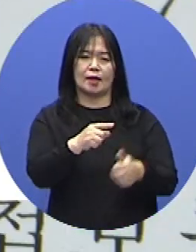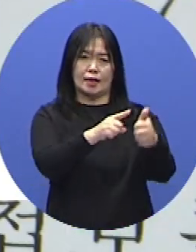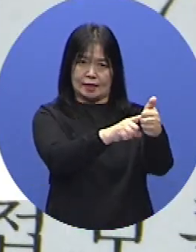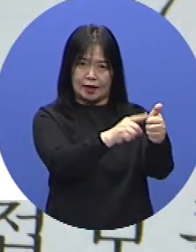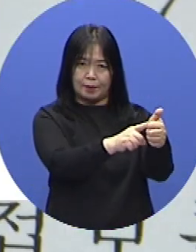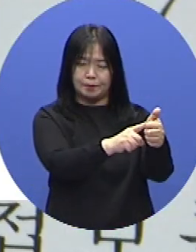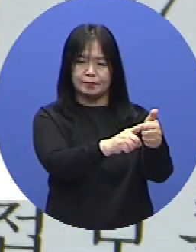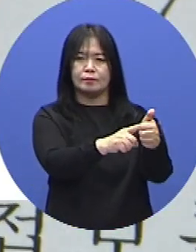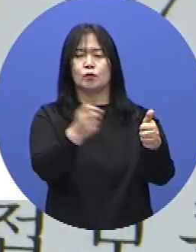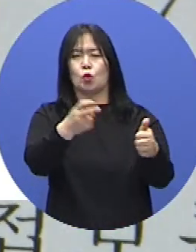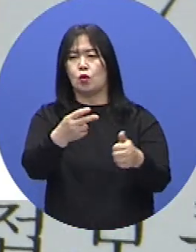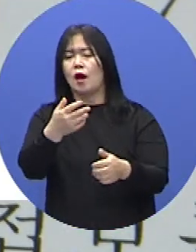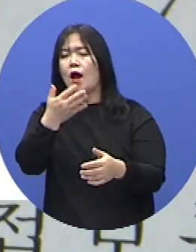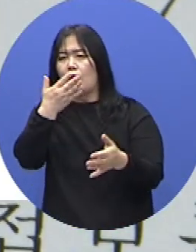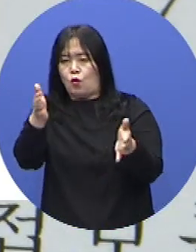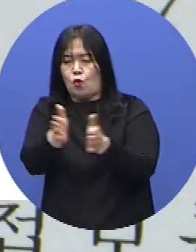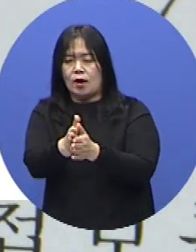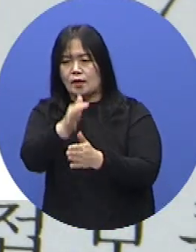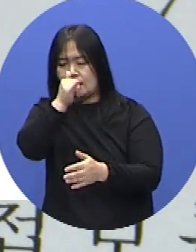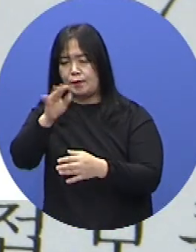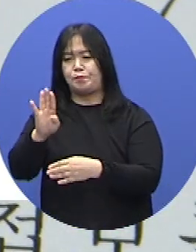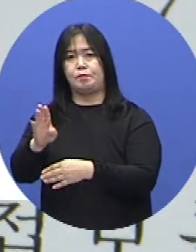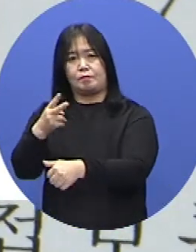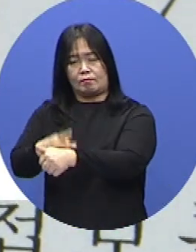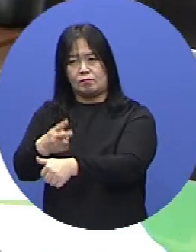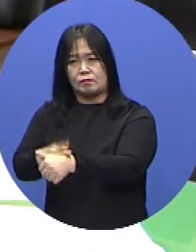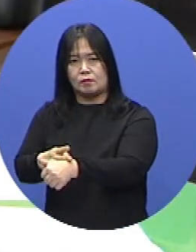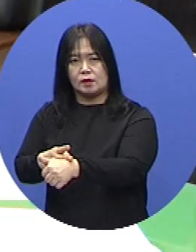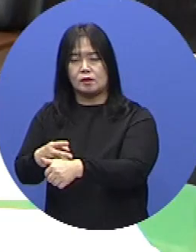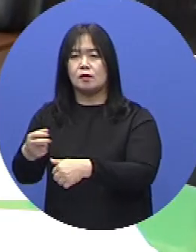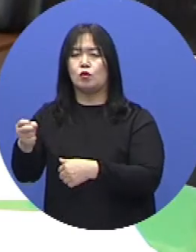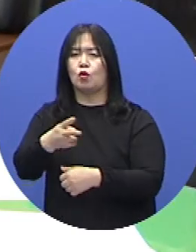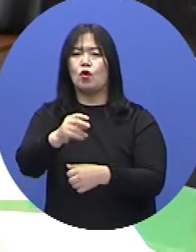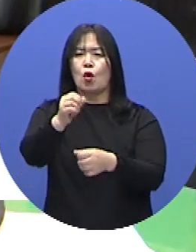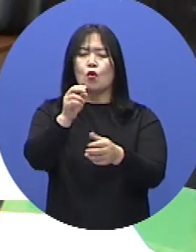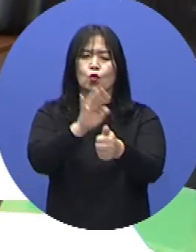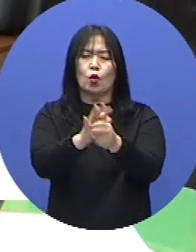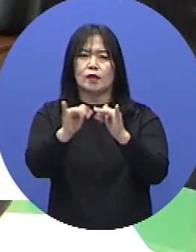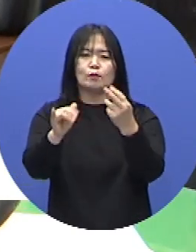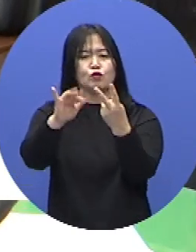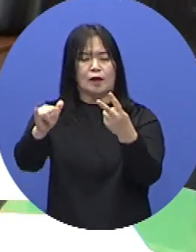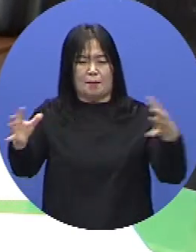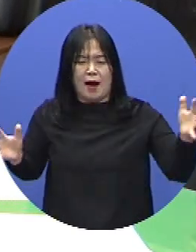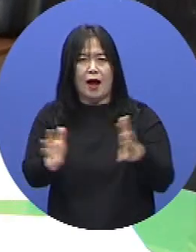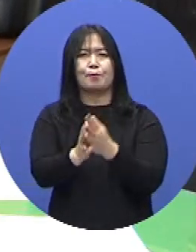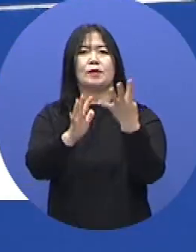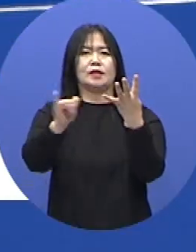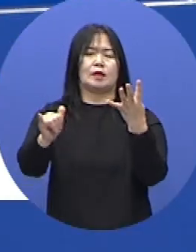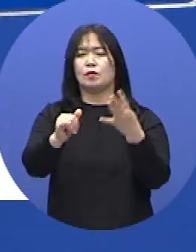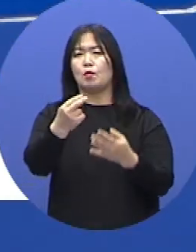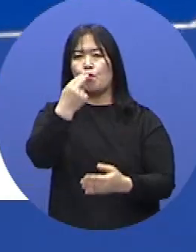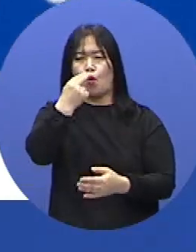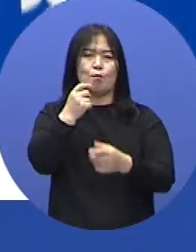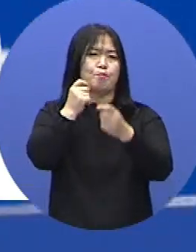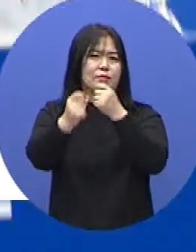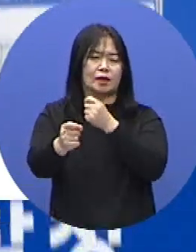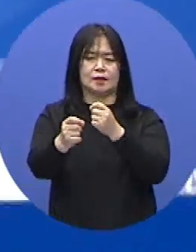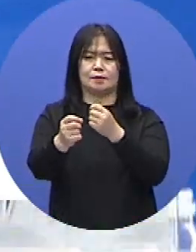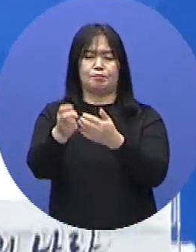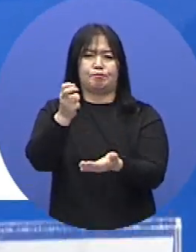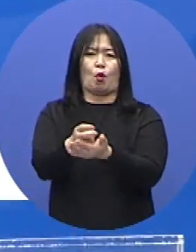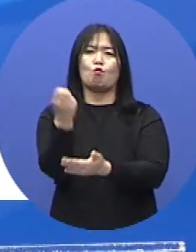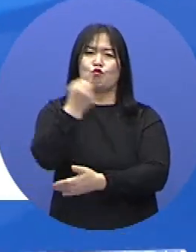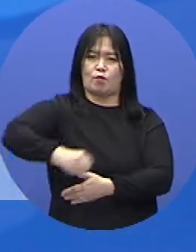씨와 적극적으로 가담한 의사 B 씨, 브로커 2명 등 4명을 보험사기방지법 위반 등의 혐의로